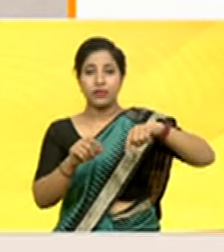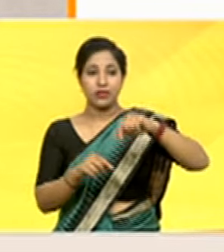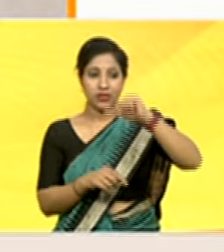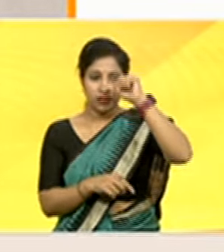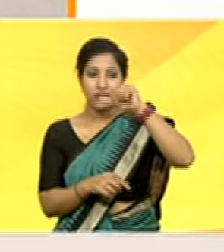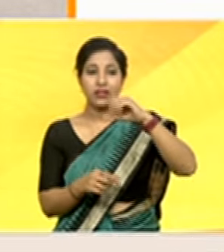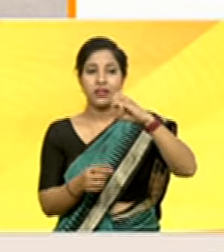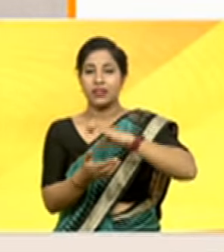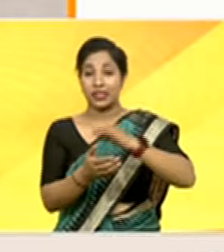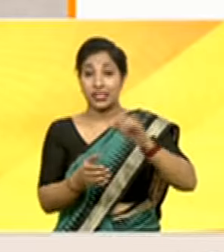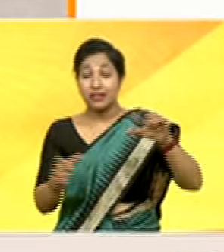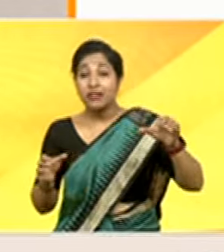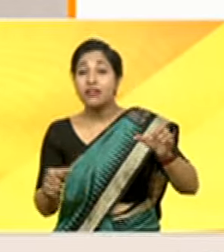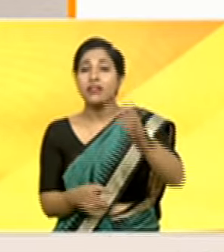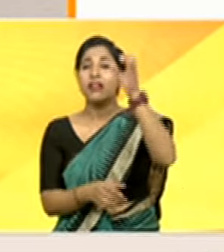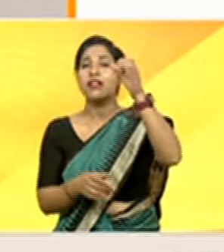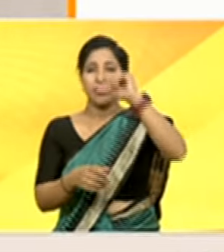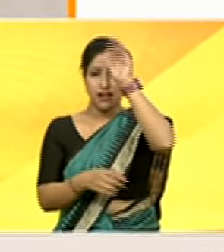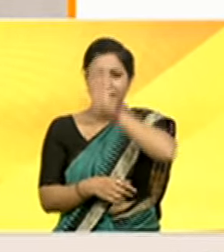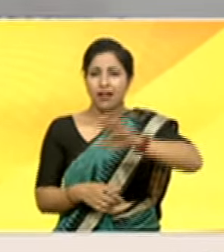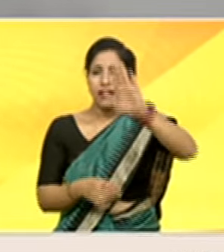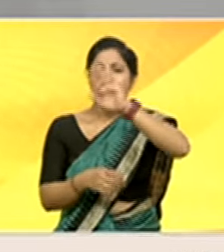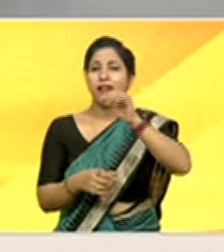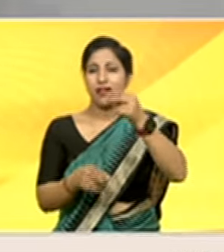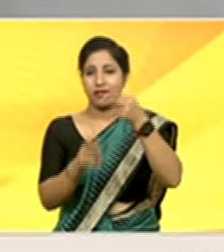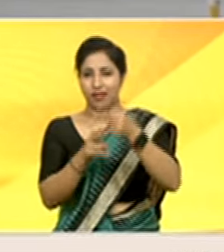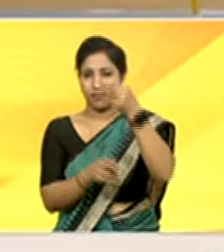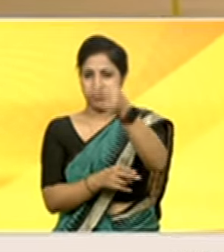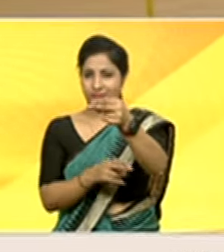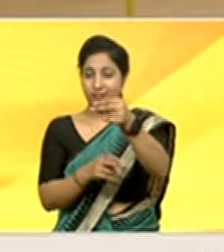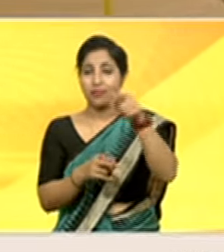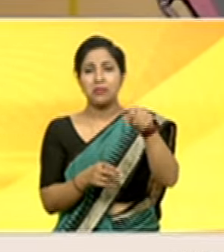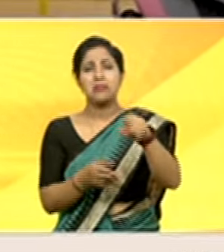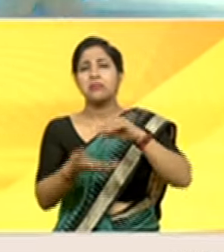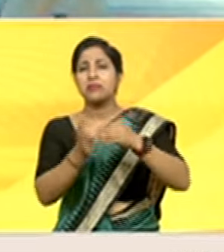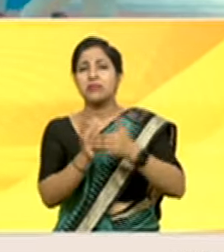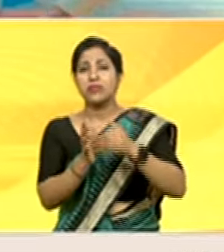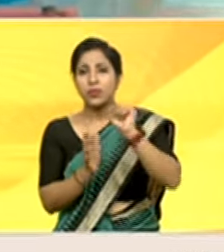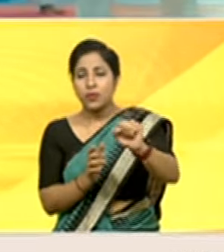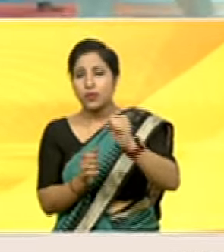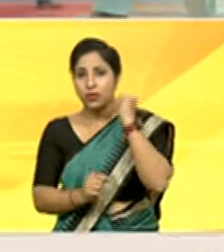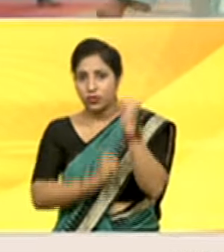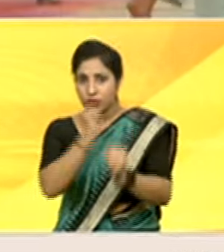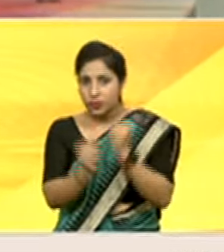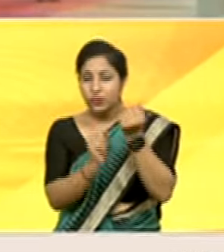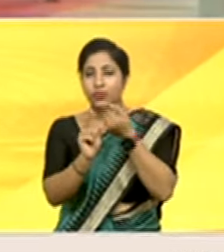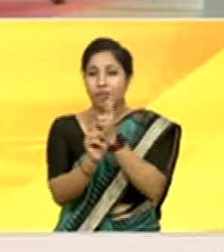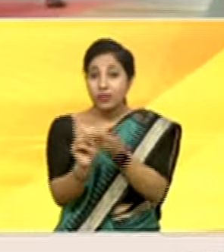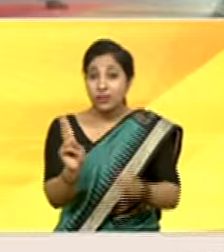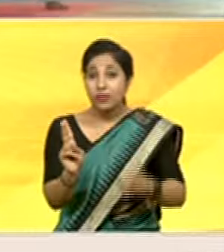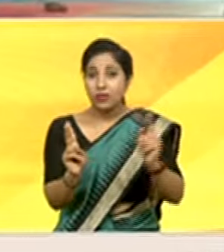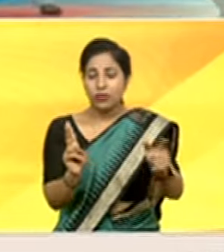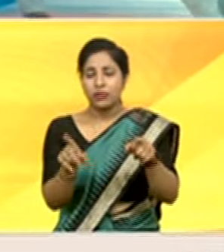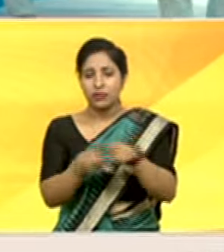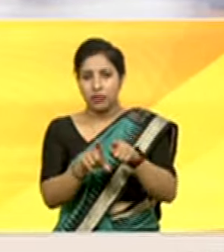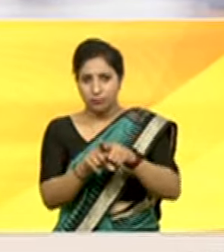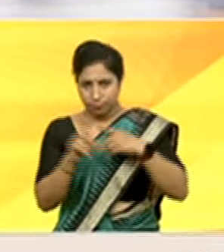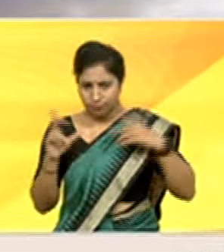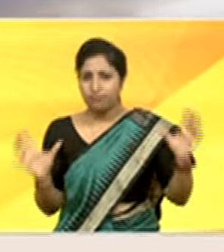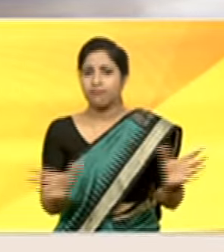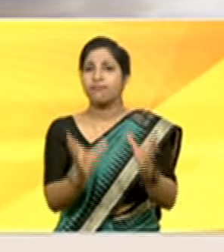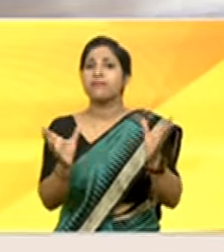इस हैश्टेग के जरिये हमें अपने खिलाडियों को चियर करना है